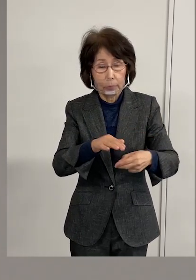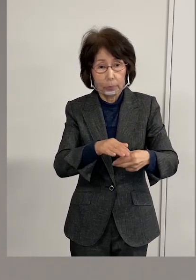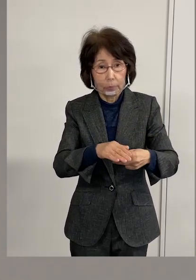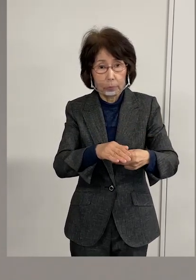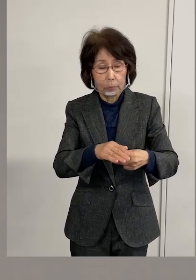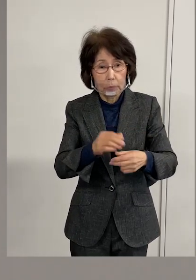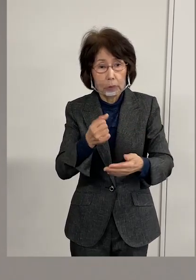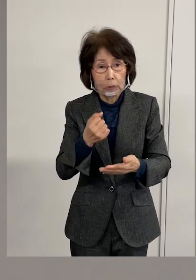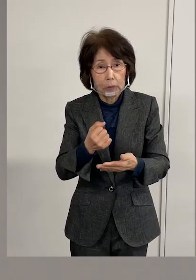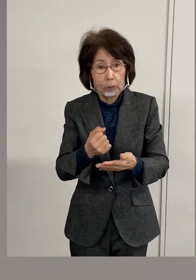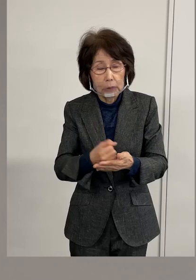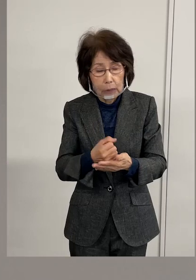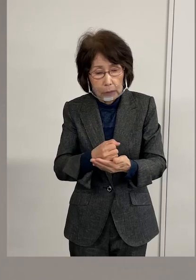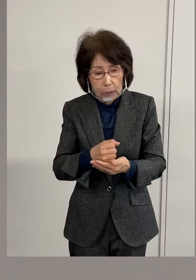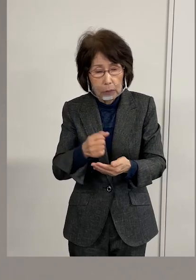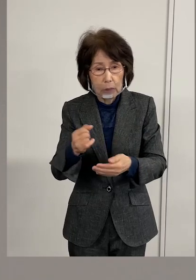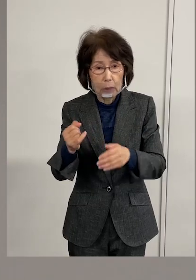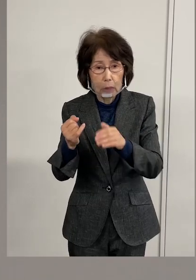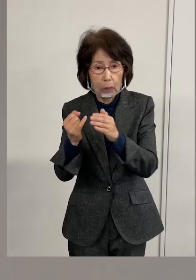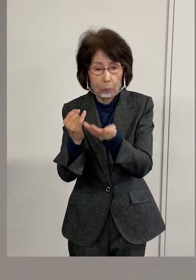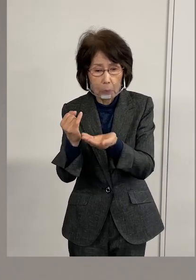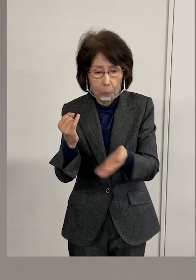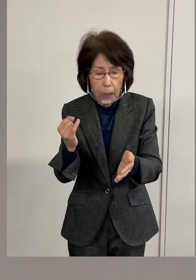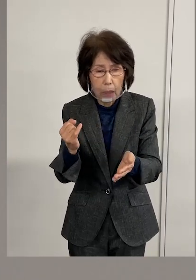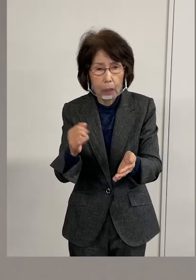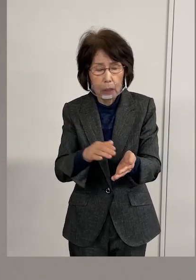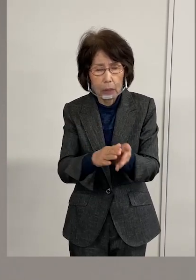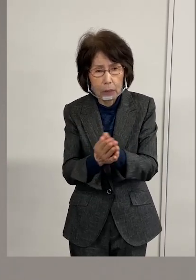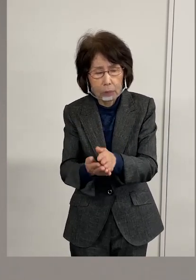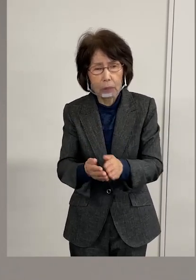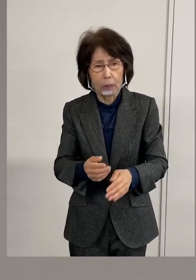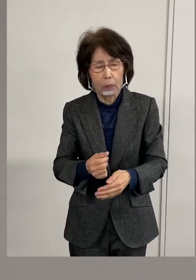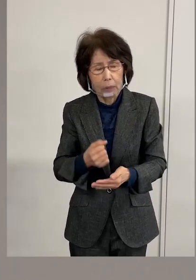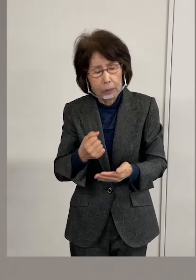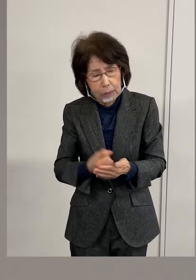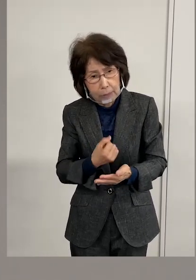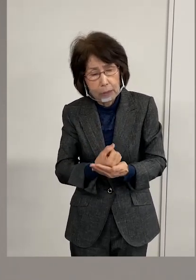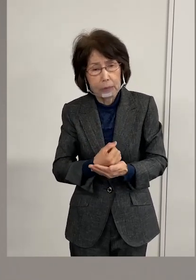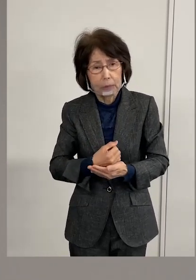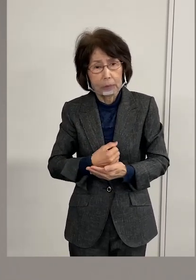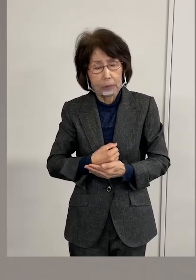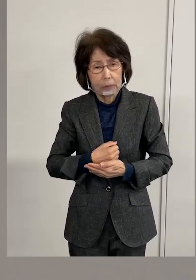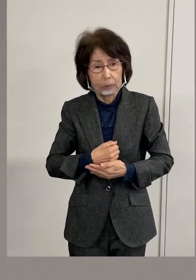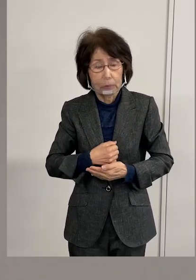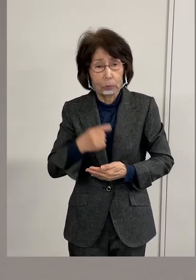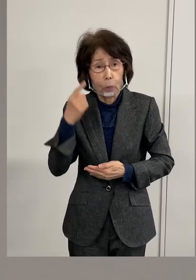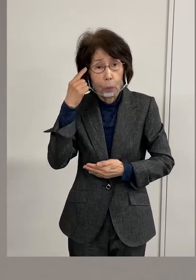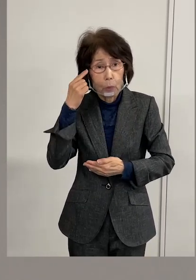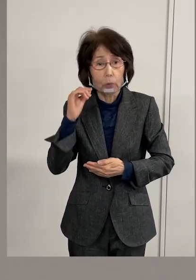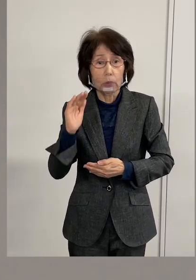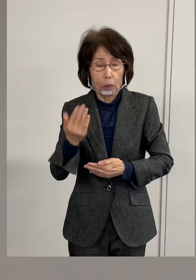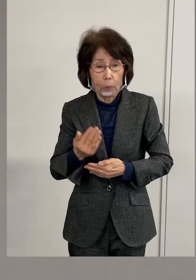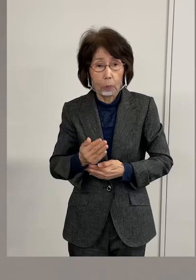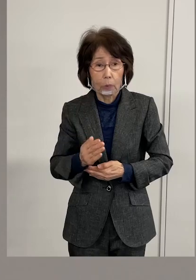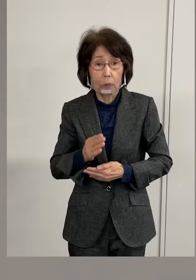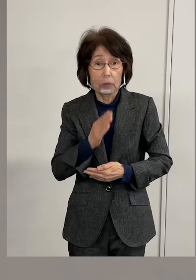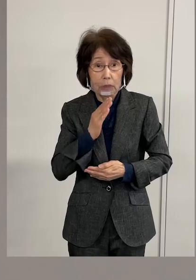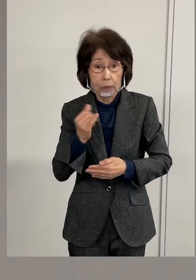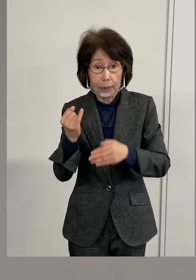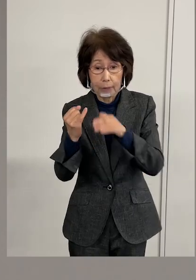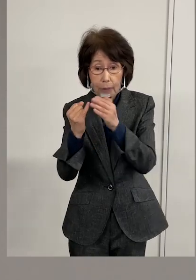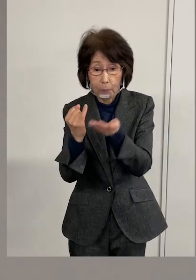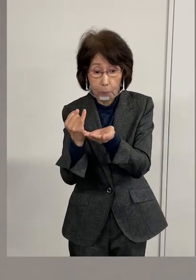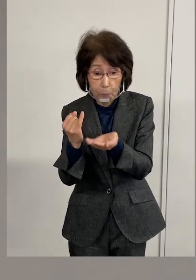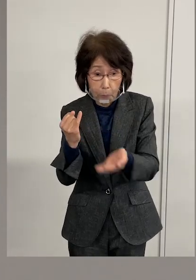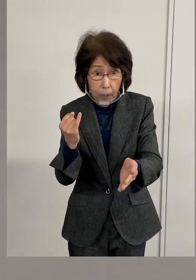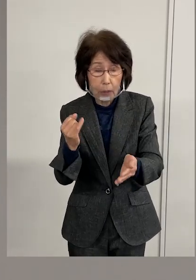残念ながら、死産になったという例外もありますけれども、赤ちゃんが出生された場合には、こういう形で